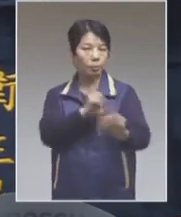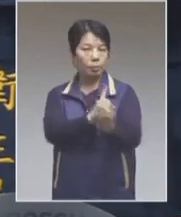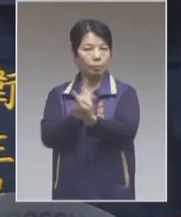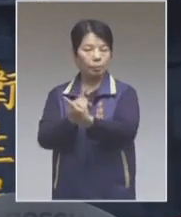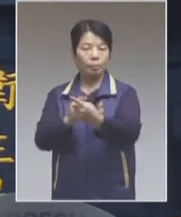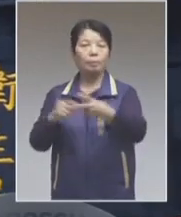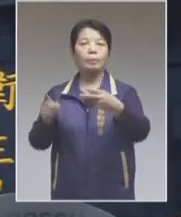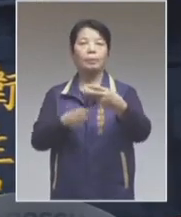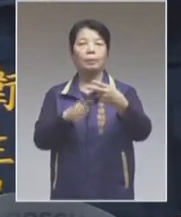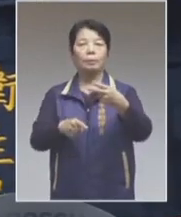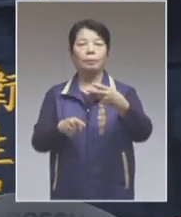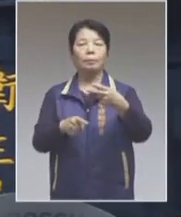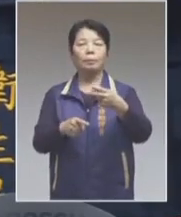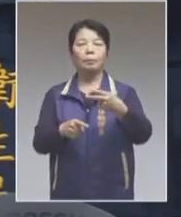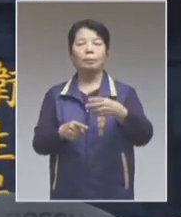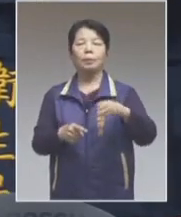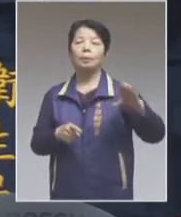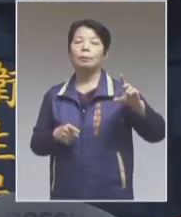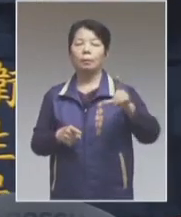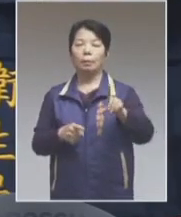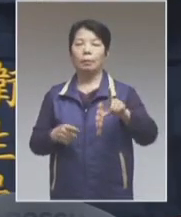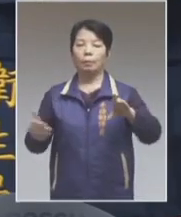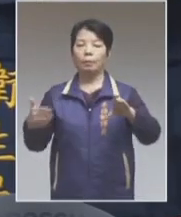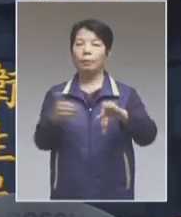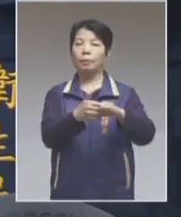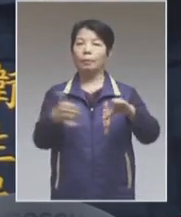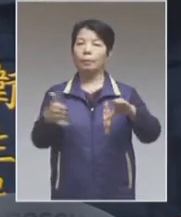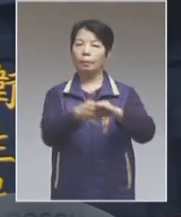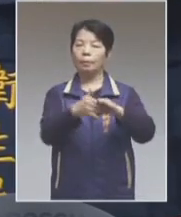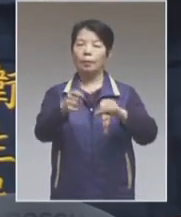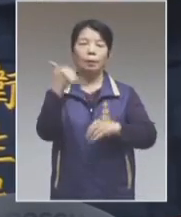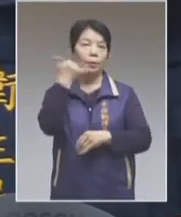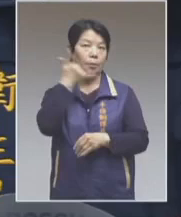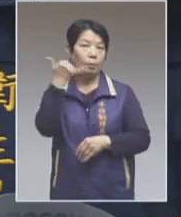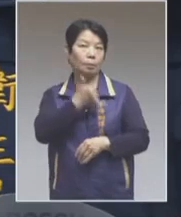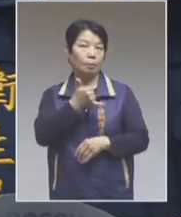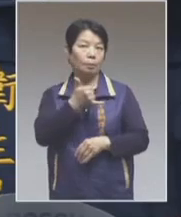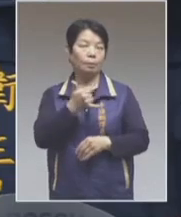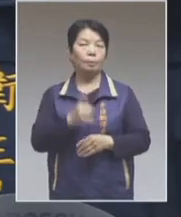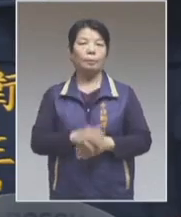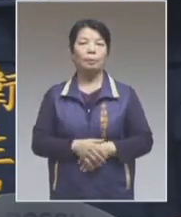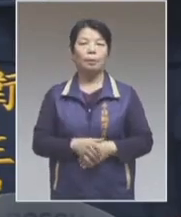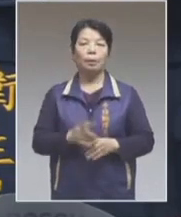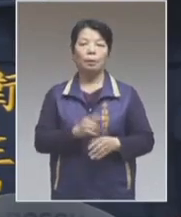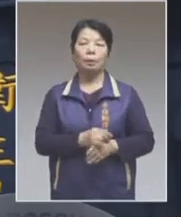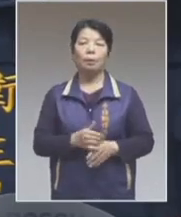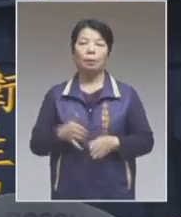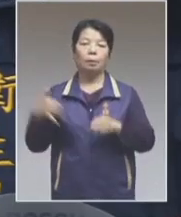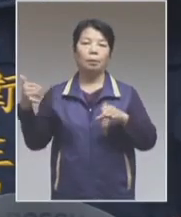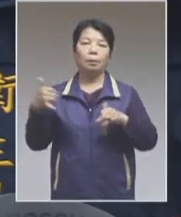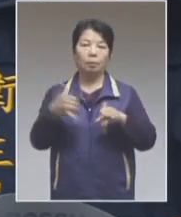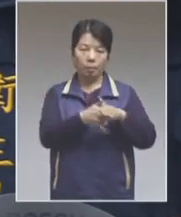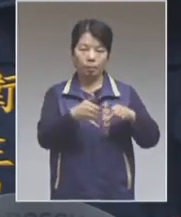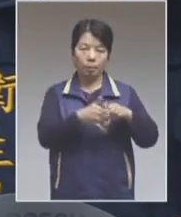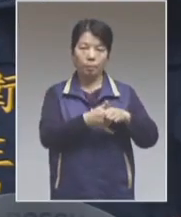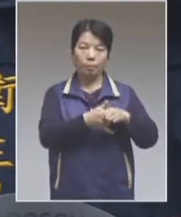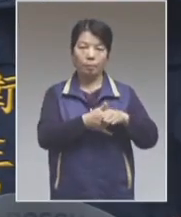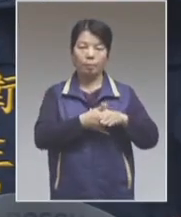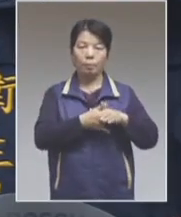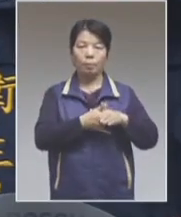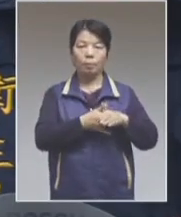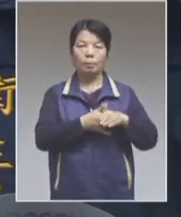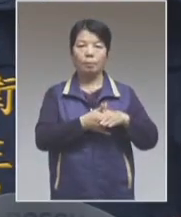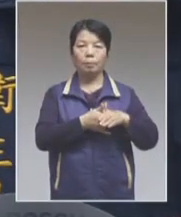人齁搭他的计程车从基隆齁这个部分齁一路到这个到这